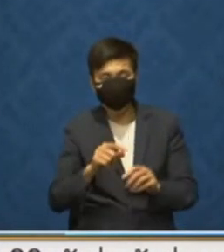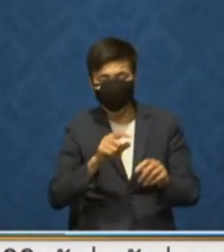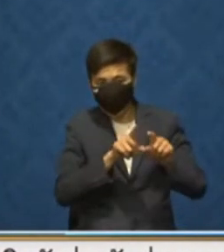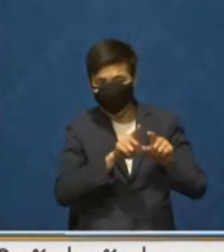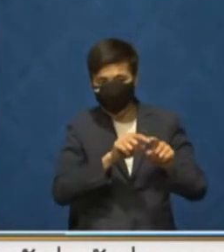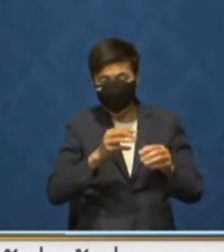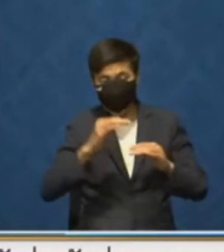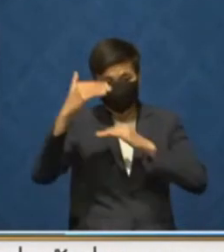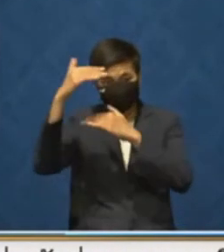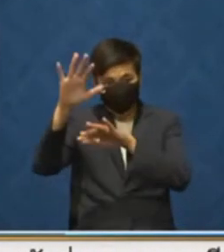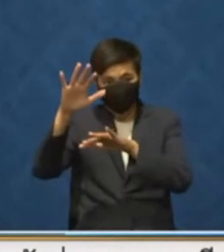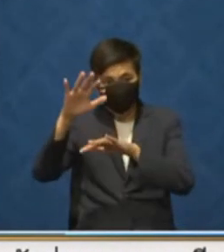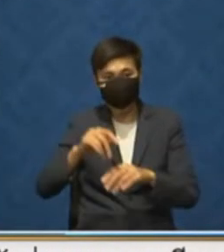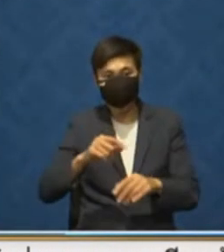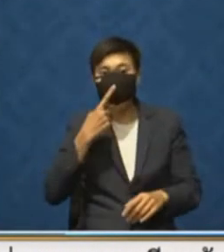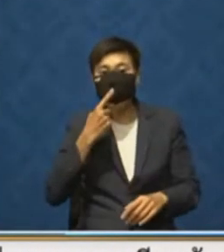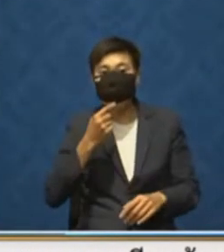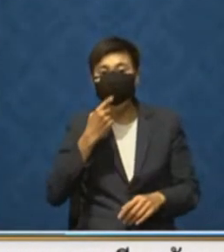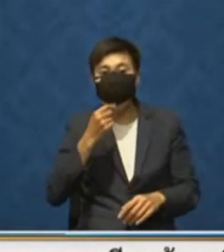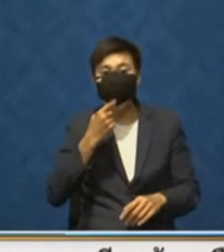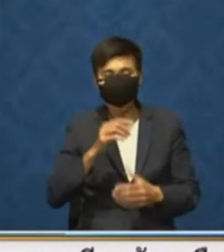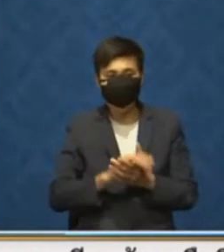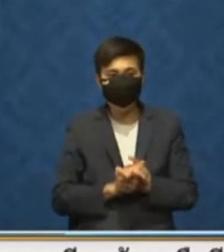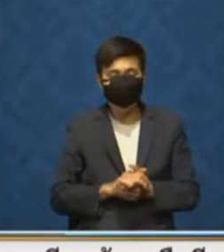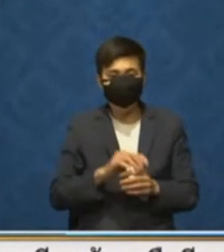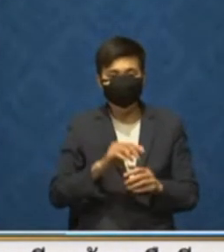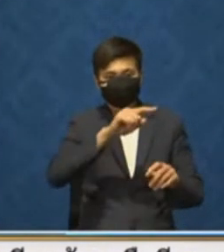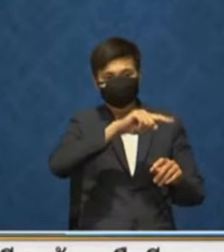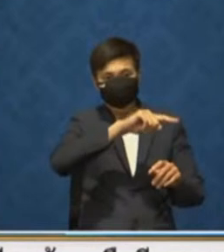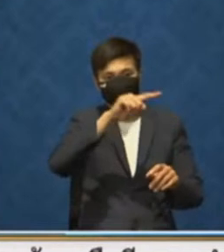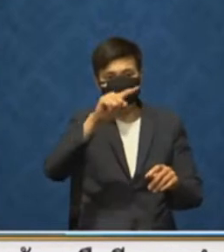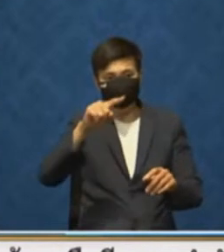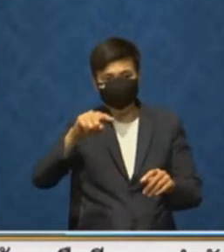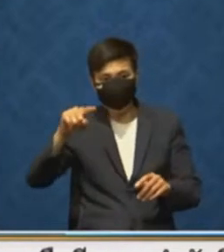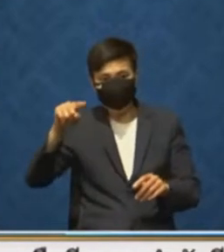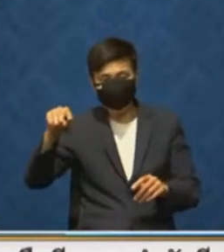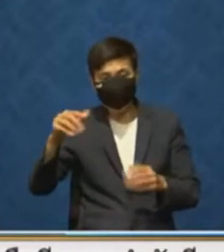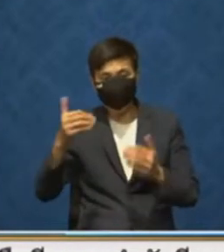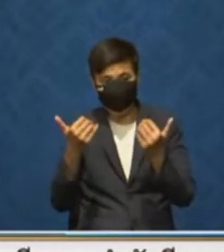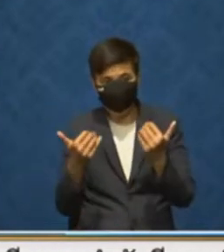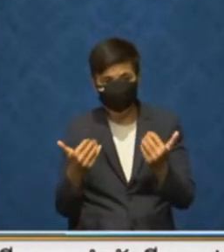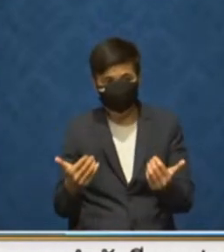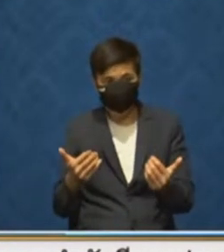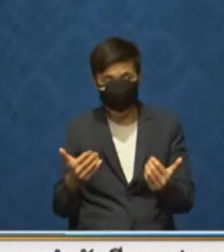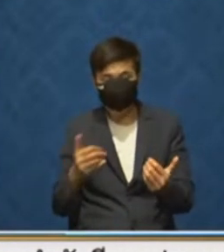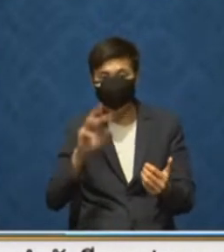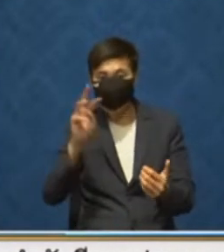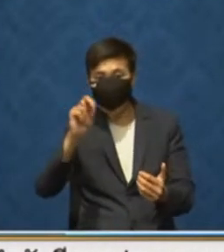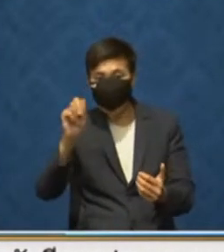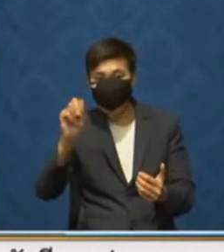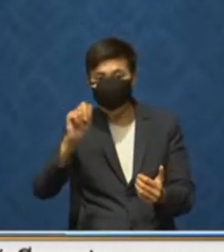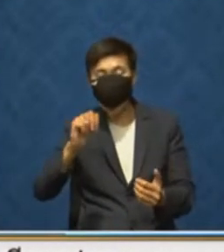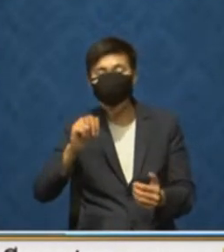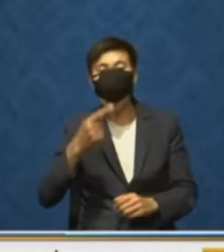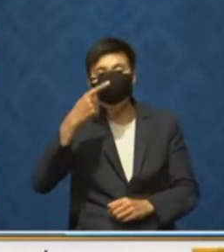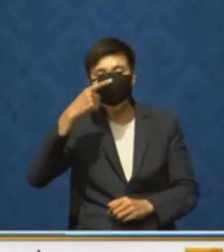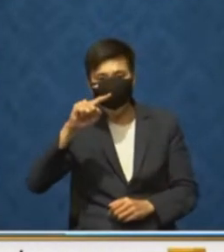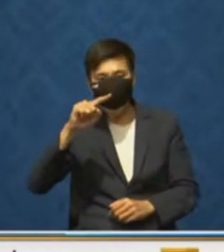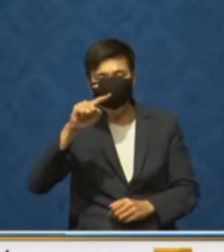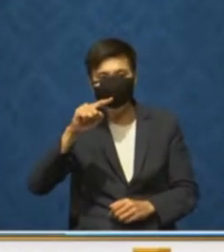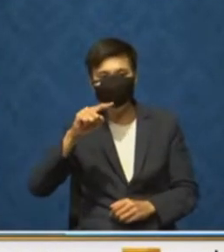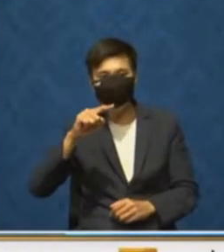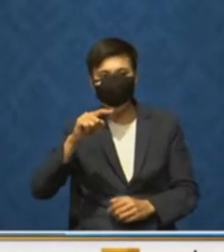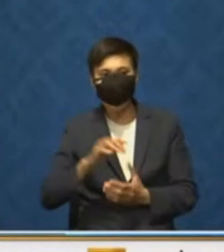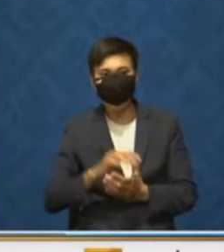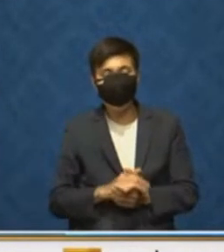ส่งออกรถของจีนสีน้ำเงินคือของไทยก็แซงหน้าเราไปเรียบร้อยแล้วนะครับมาพูดอะไรครับว่าเราจะเดินนํ้าดำหน้าประเทศอื่นในภูมิภาคเราต้อง